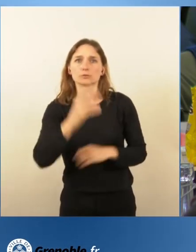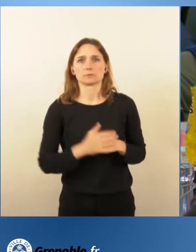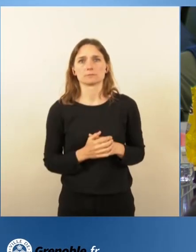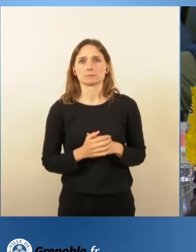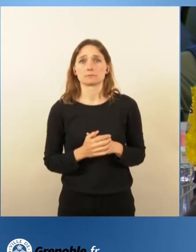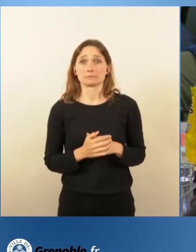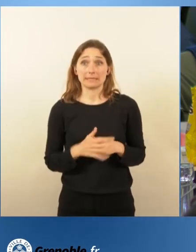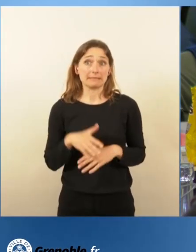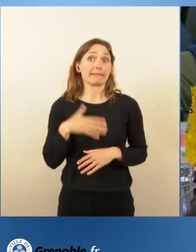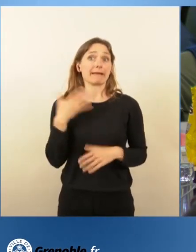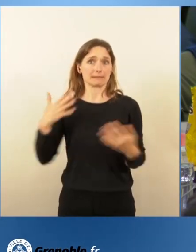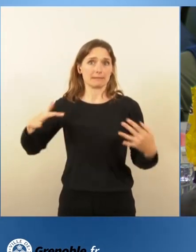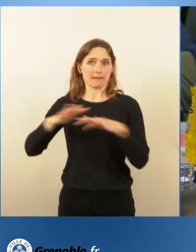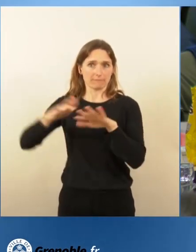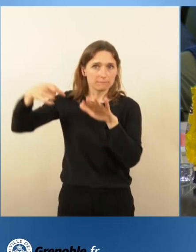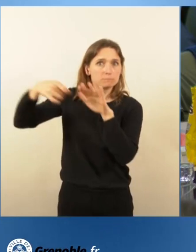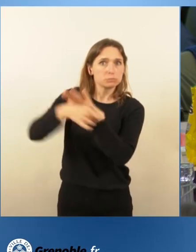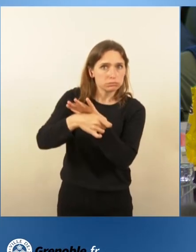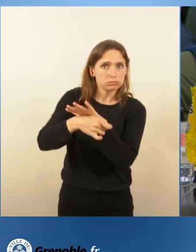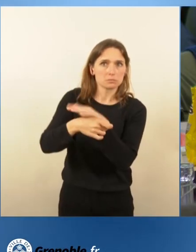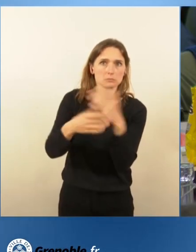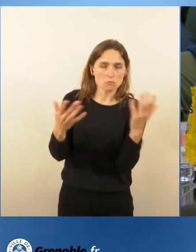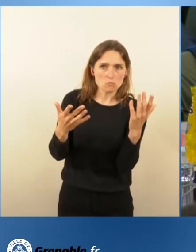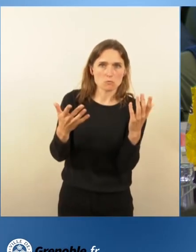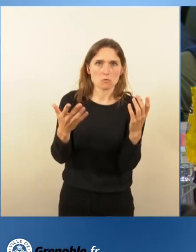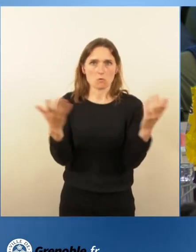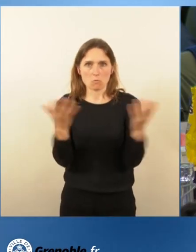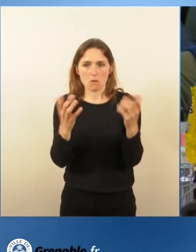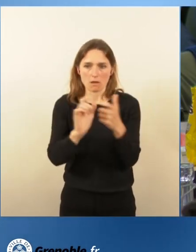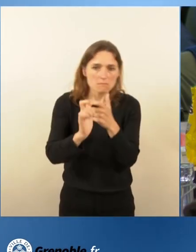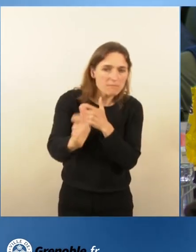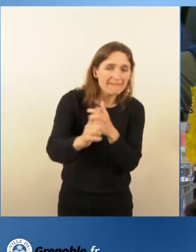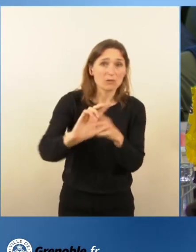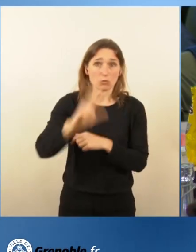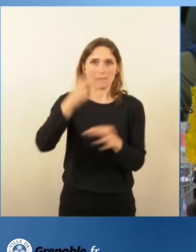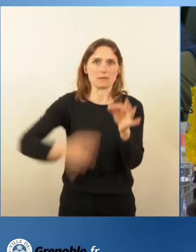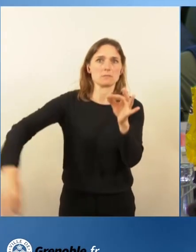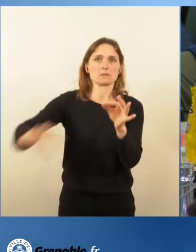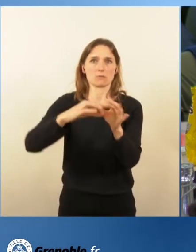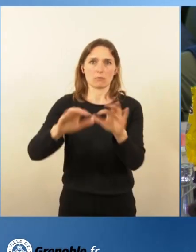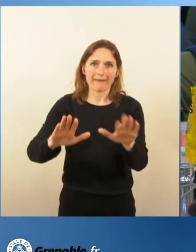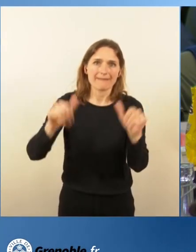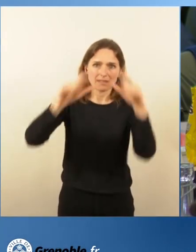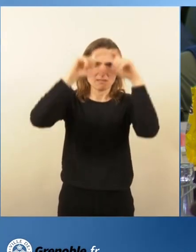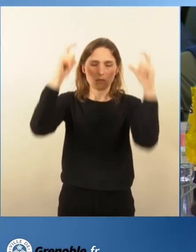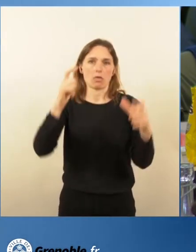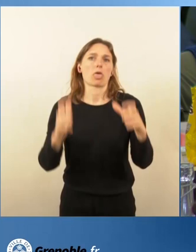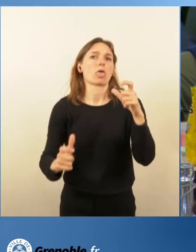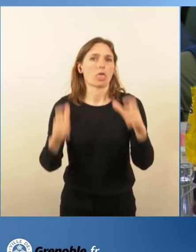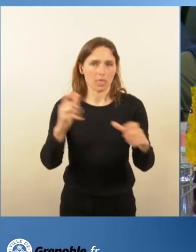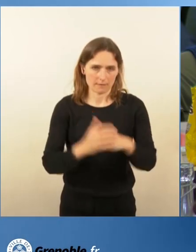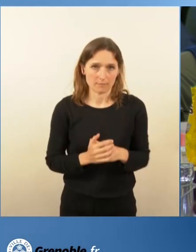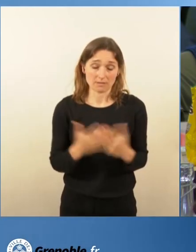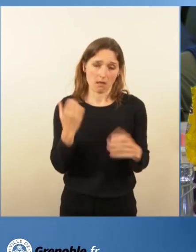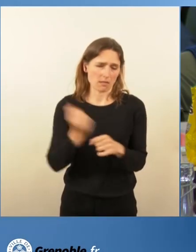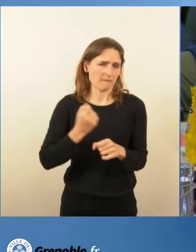financements de la CAF nous travaillerons une troisième phase de déprécarisation c'est un travail qui est qui est long qui est